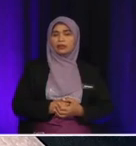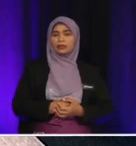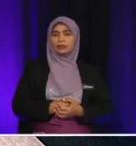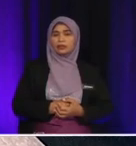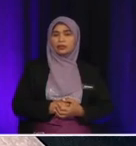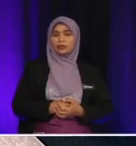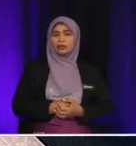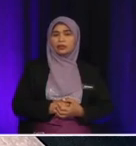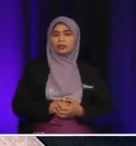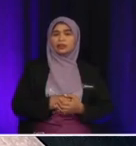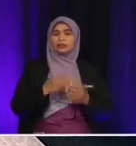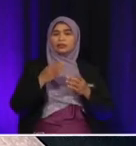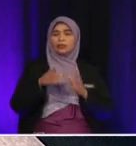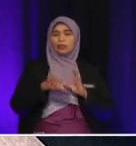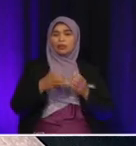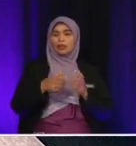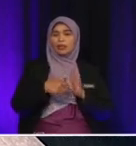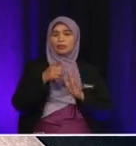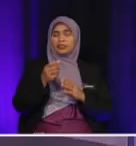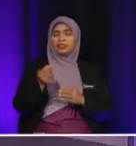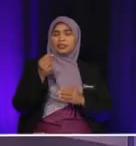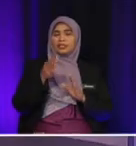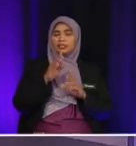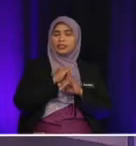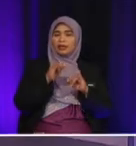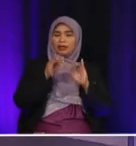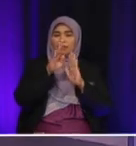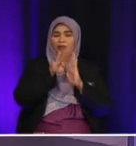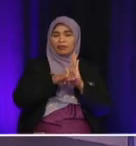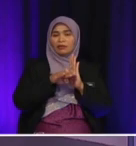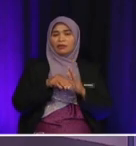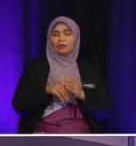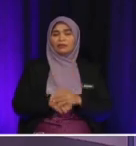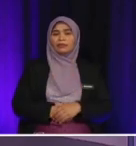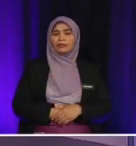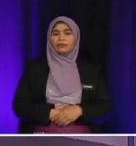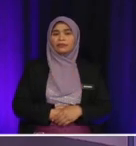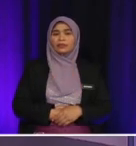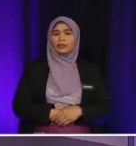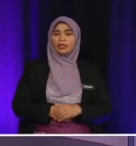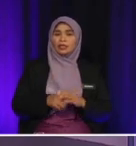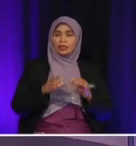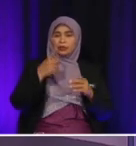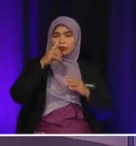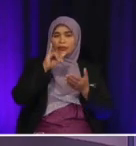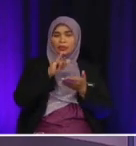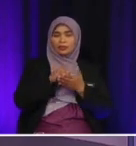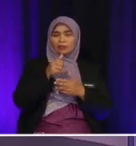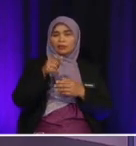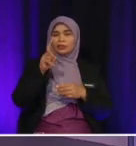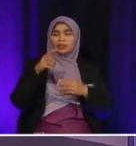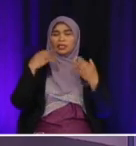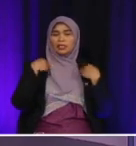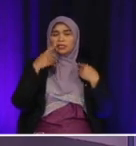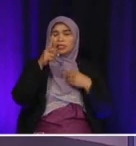kita buat lebih biar kita buat lebih sikit Jangan kurang ya Jadi ini contoh jawapan untuk itu Anda kena ada satu